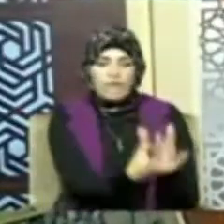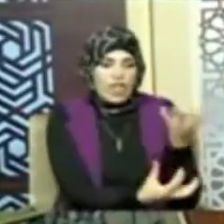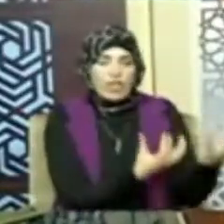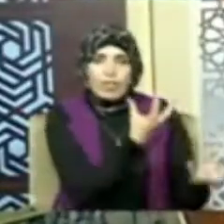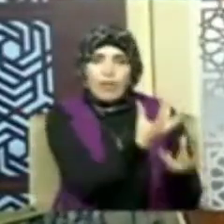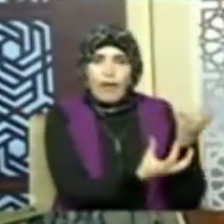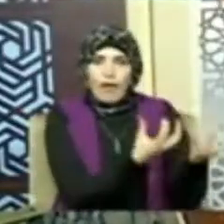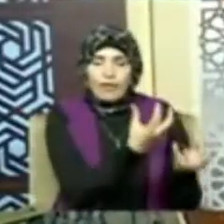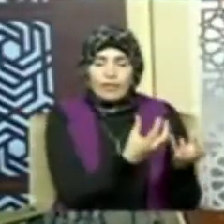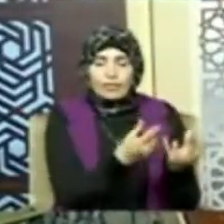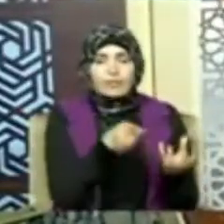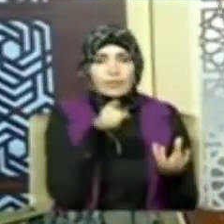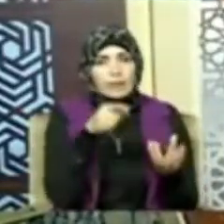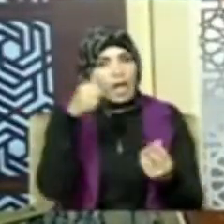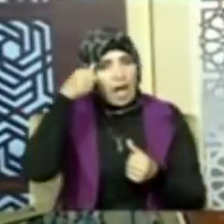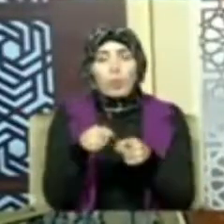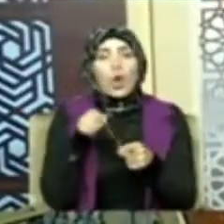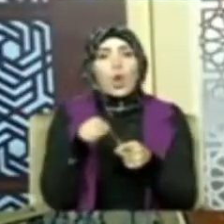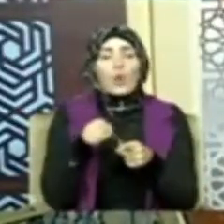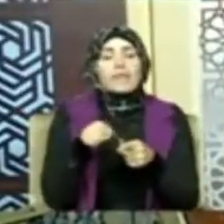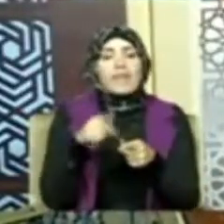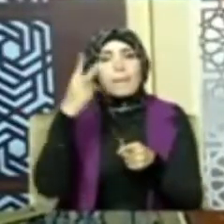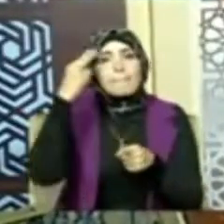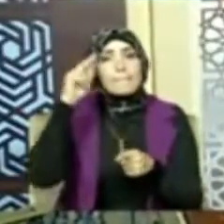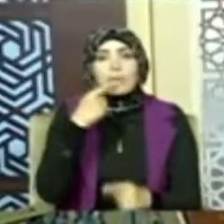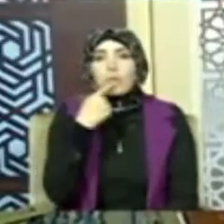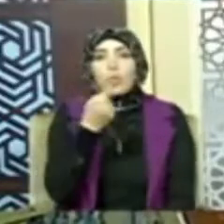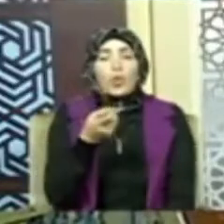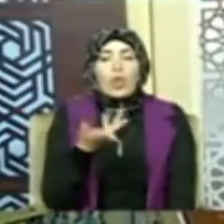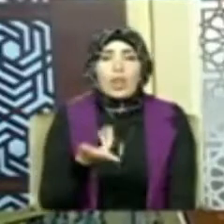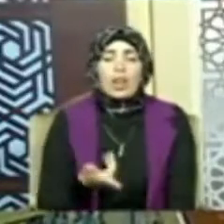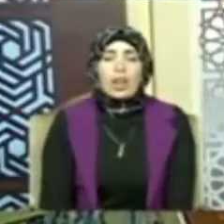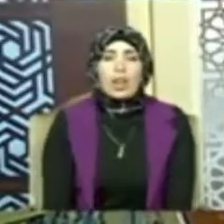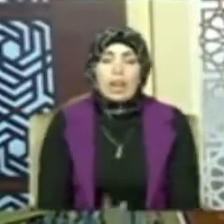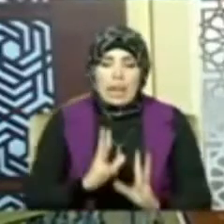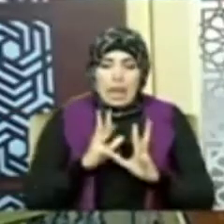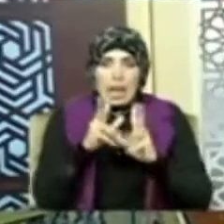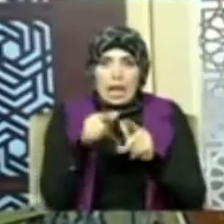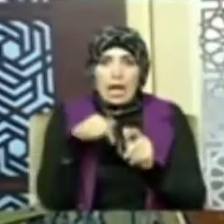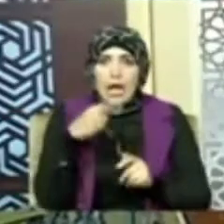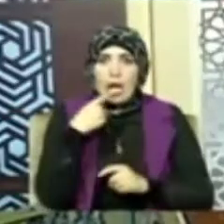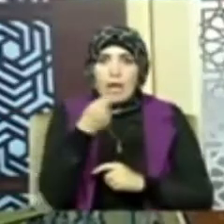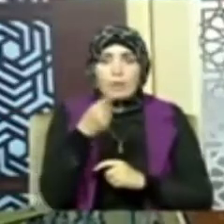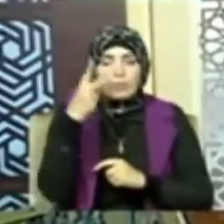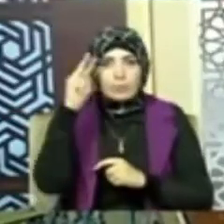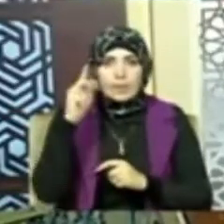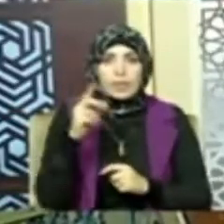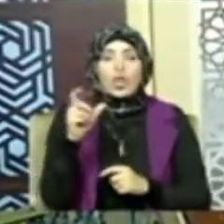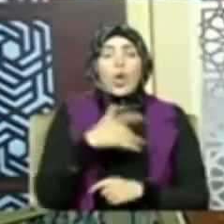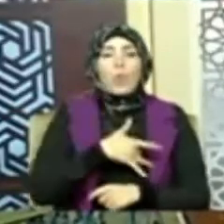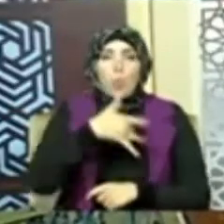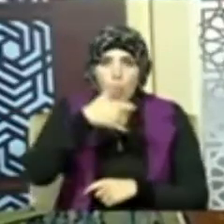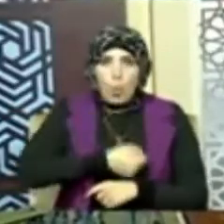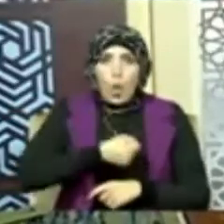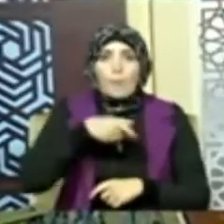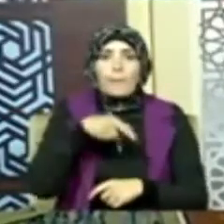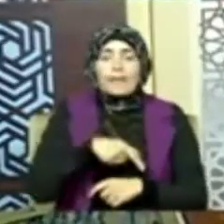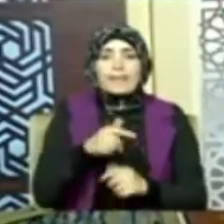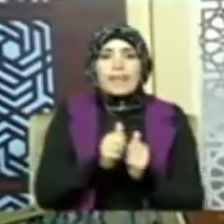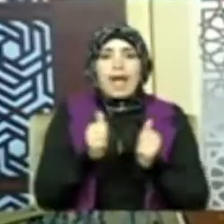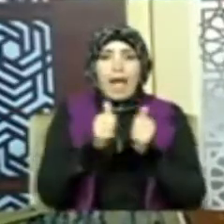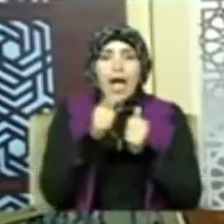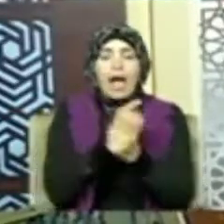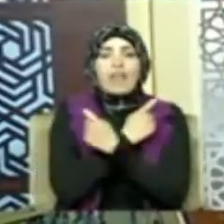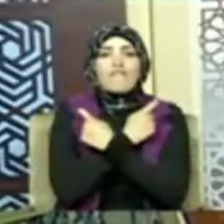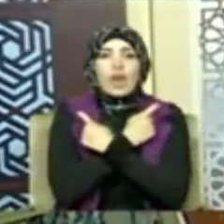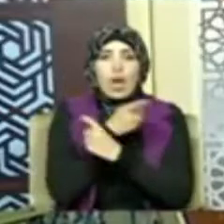فستذكرون ما أقول لكم. هذا ما قاله مؤمن آل فرعون، وما قاله